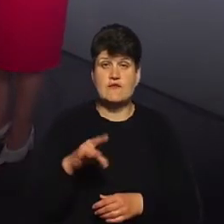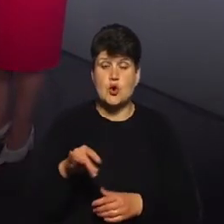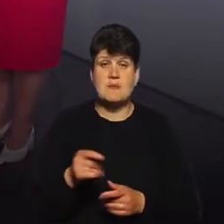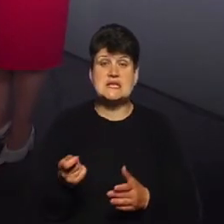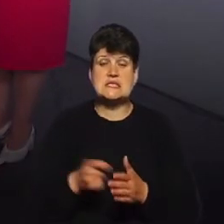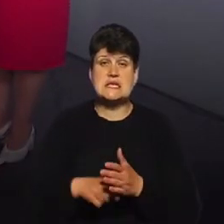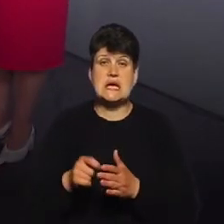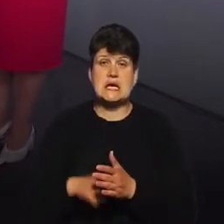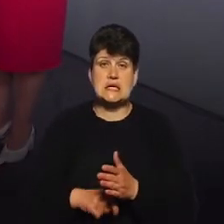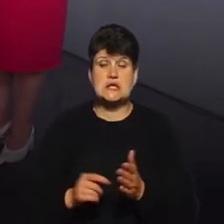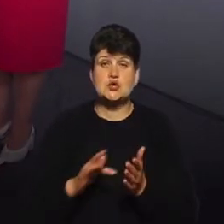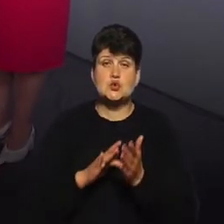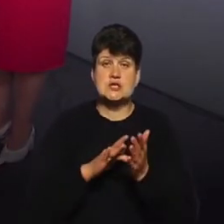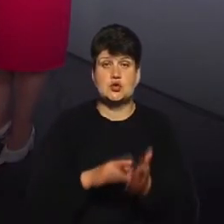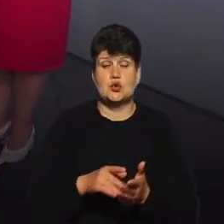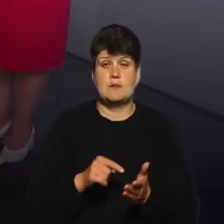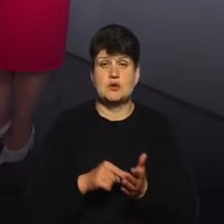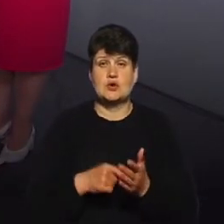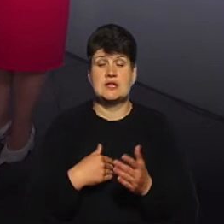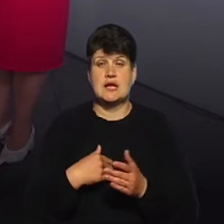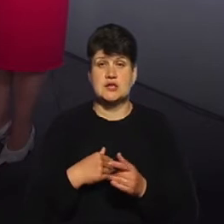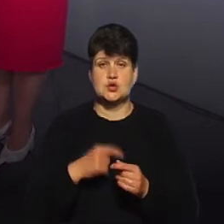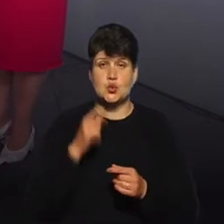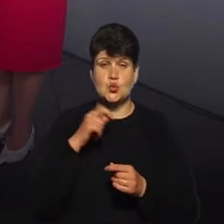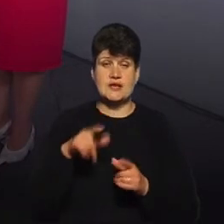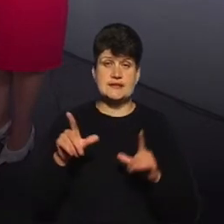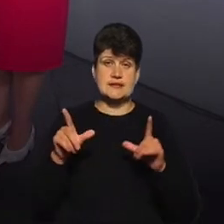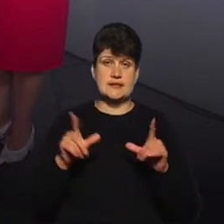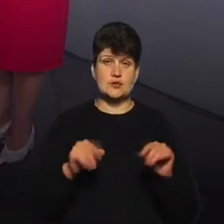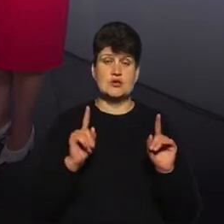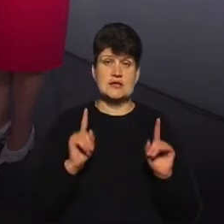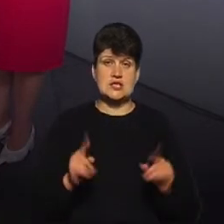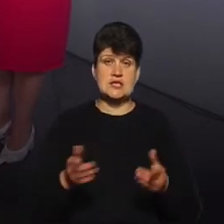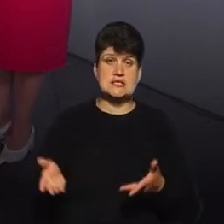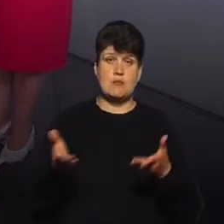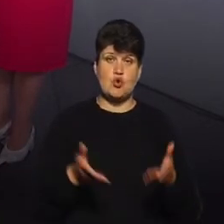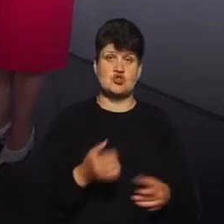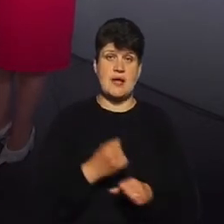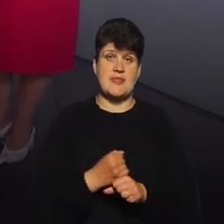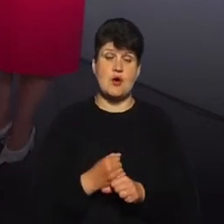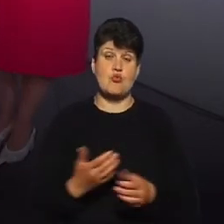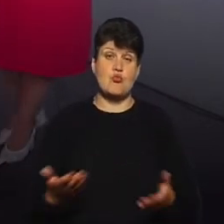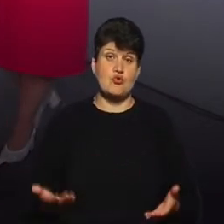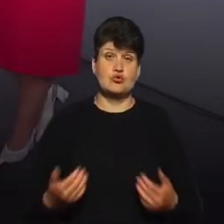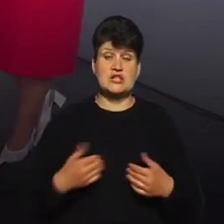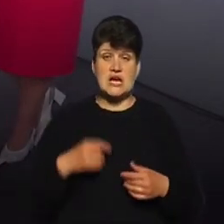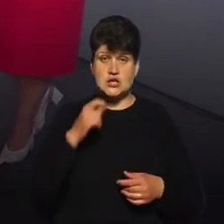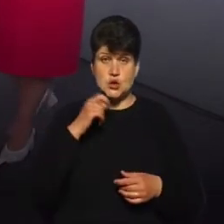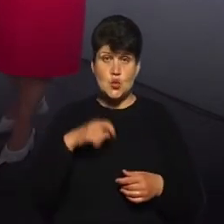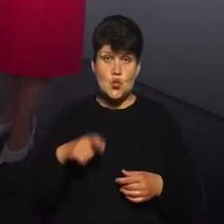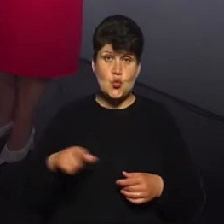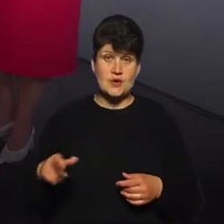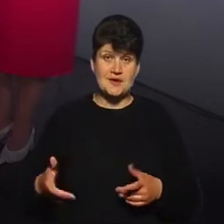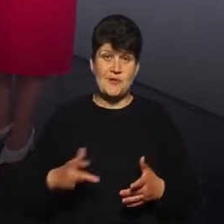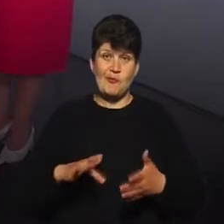Наші українці подорожують в Європу тільки з запрошеннями на роботу. Тому що наших українців треба.